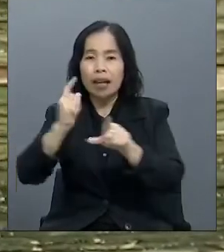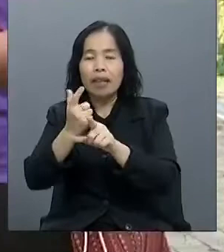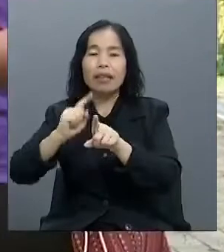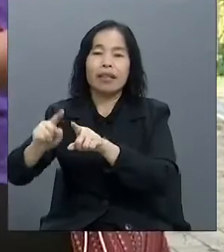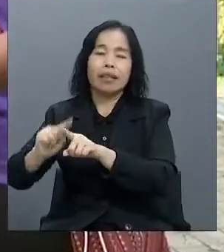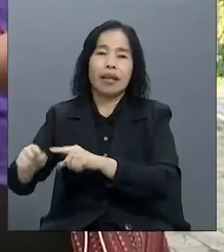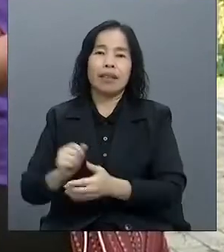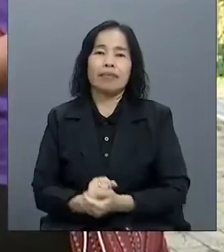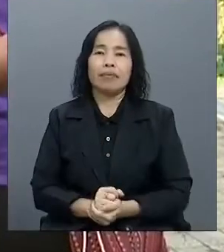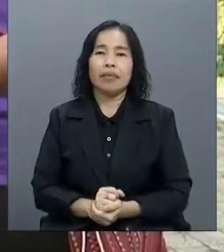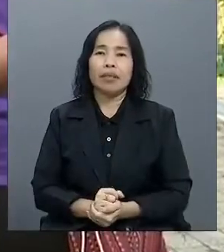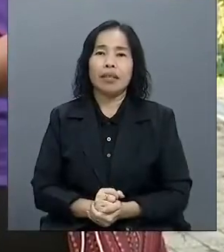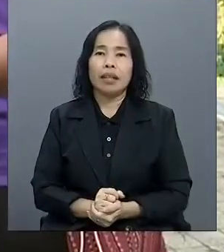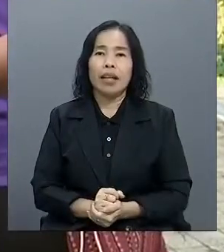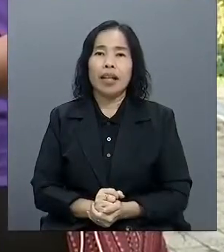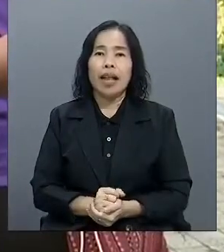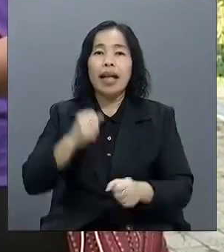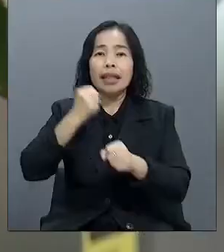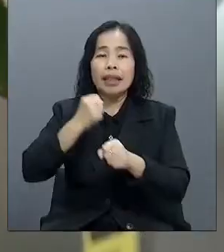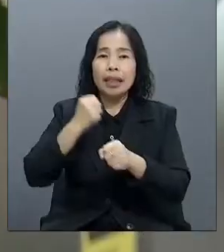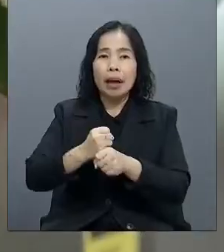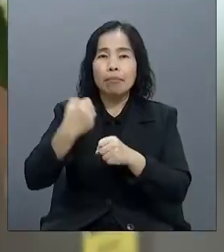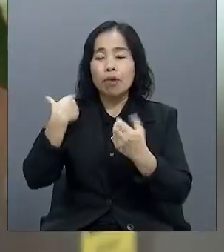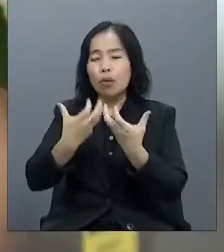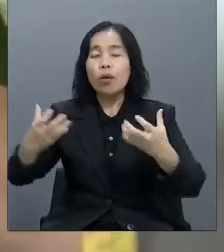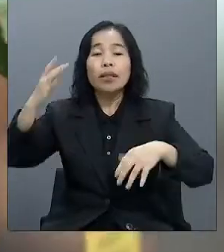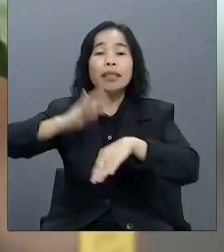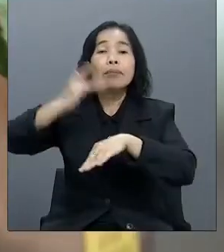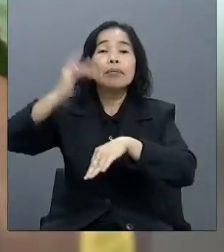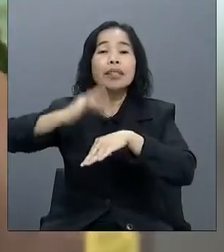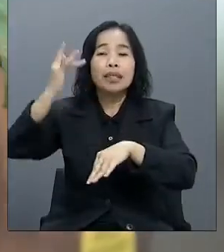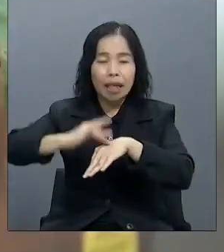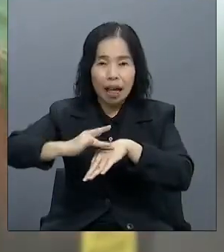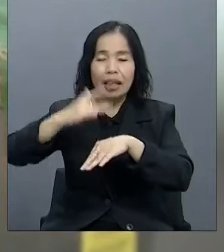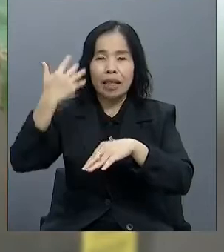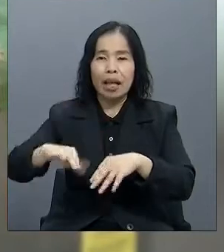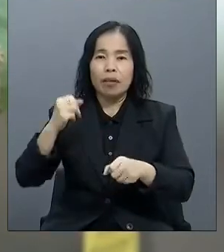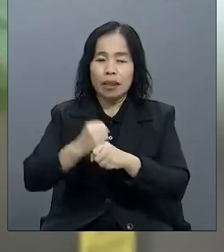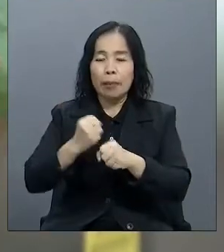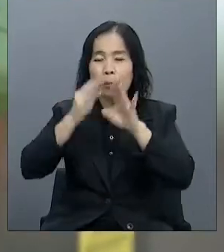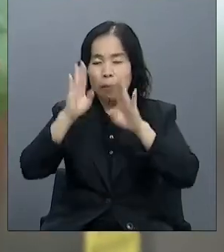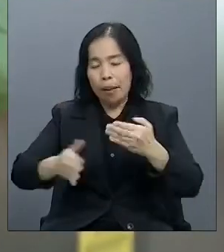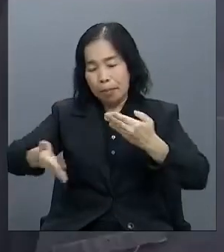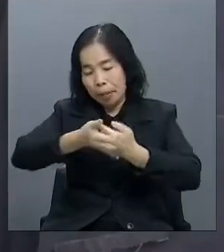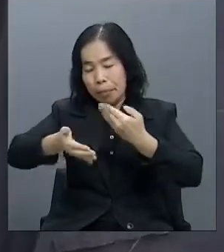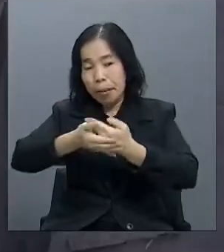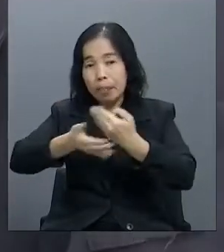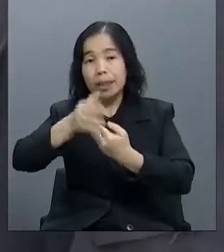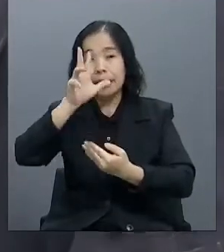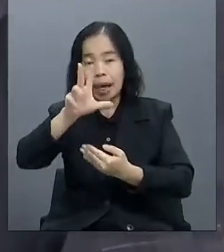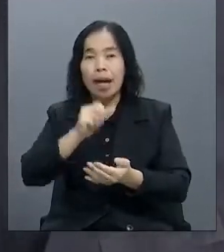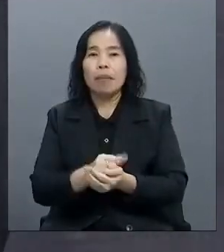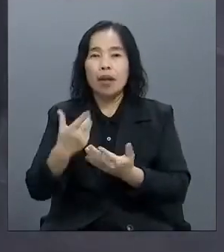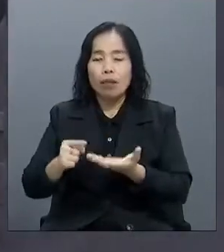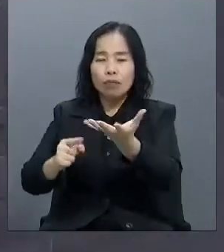ยเครื่องอัดปั๊มถ้วยชามจากวัสดุธรรมชาติจะอัดวัสดุธรรมชาติทั้งหมด3ชั้นขึ้นรูปภาชนะด้วยความร้อนสูงประมาณ200